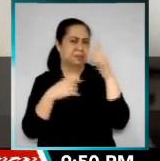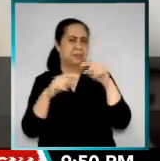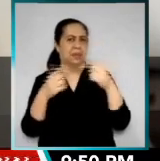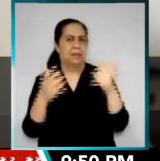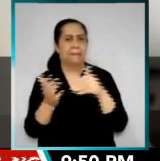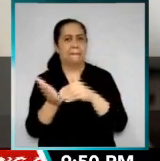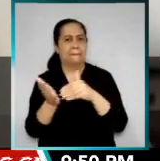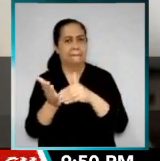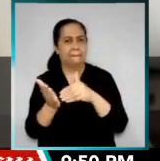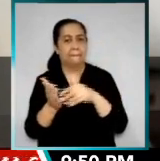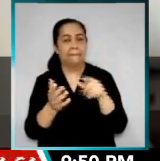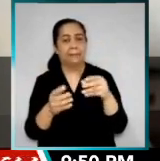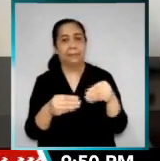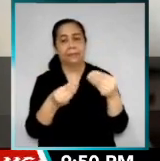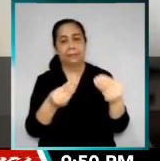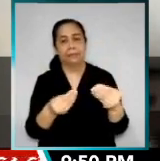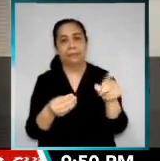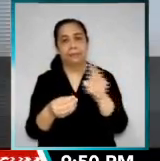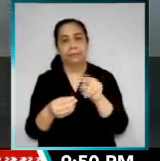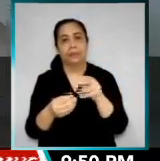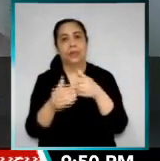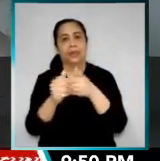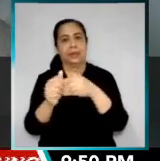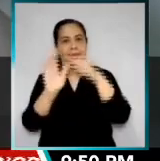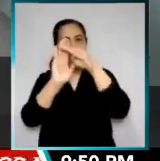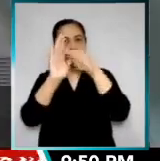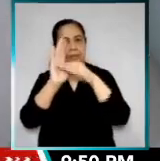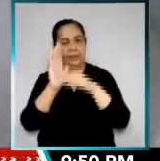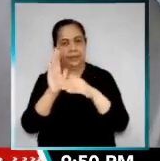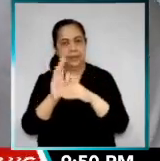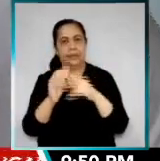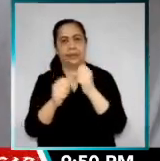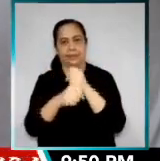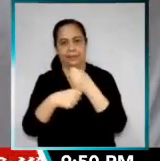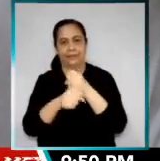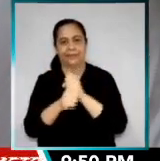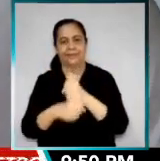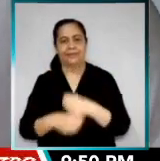ibibigay natin yan doon sa guidelines na buuin. Leigh Alves, GMA News.